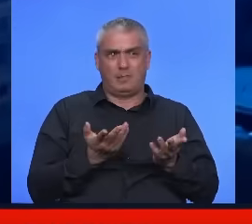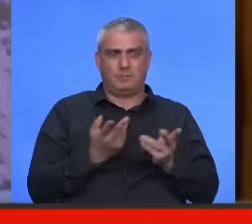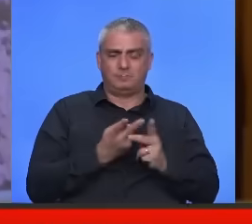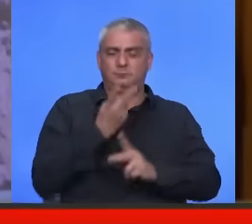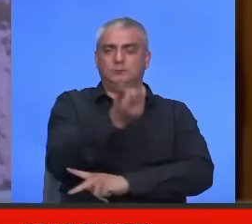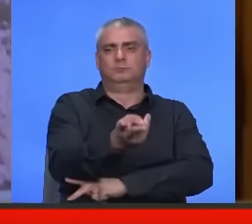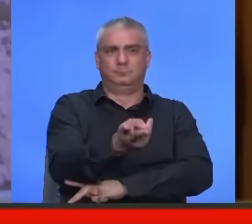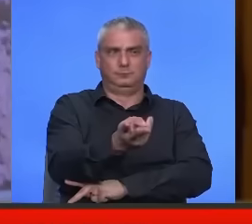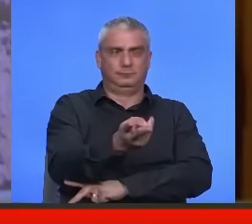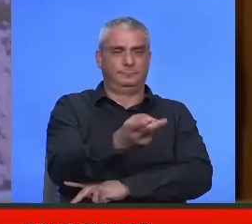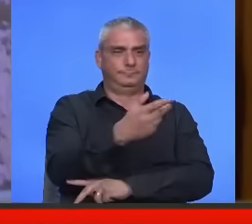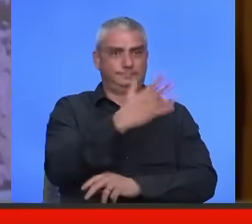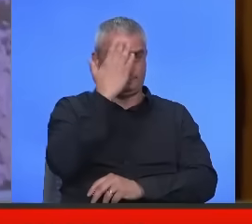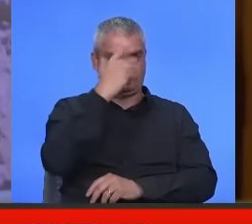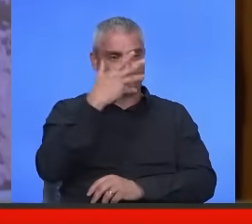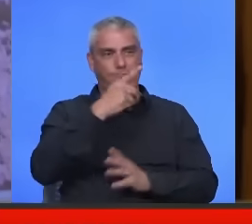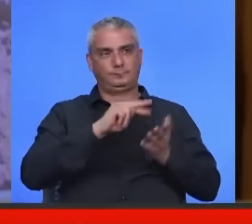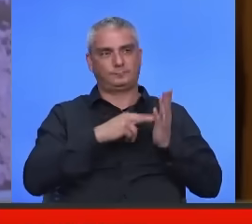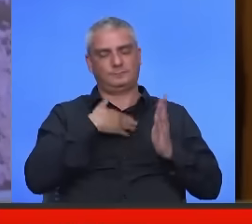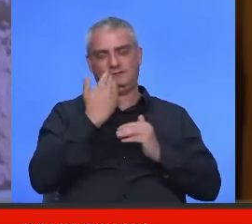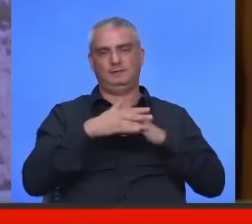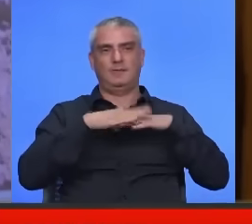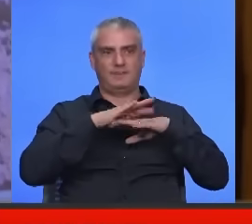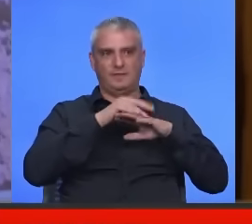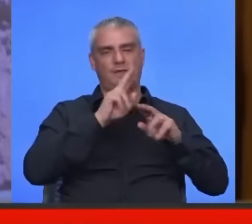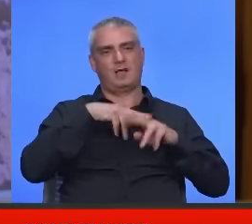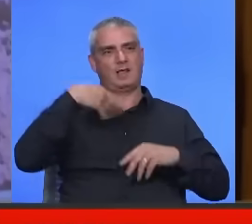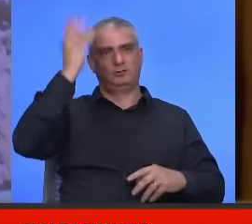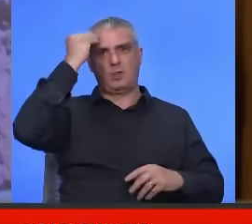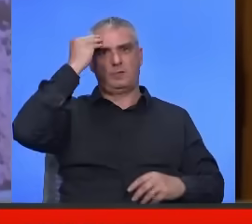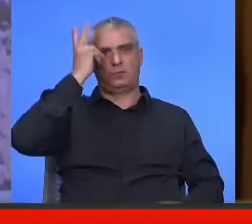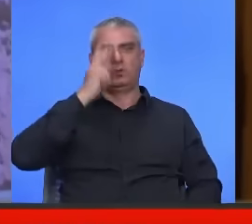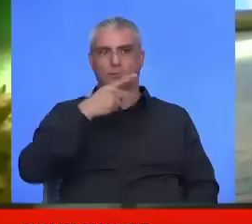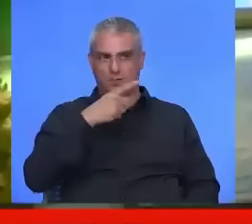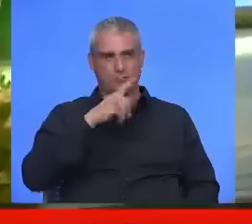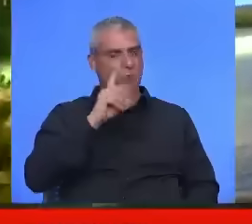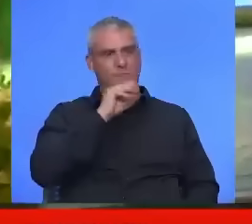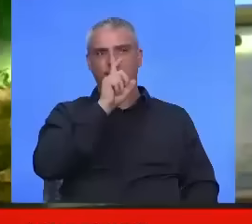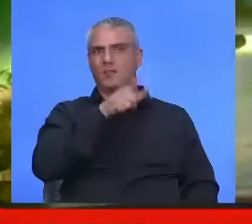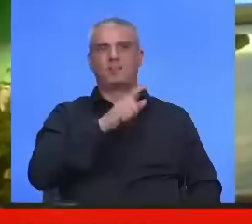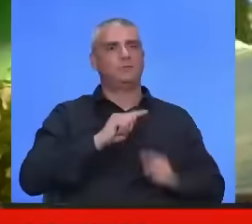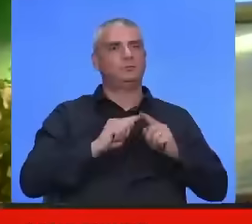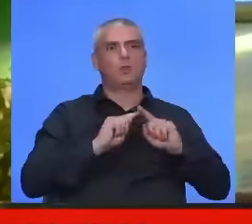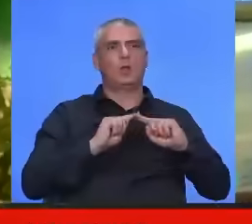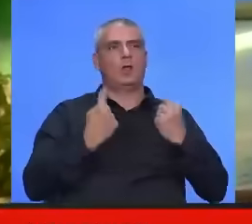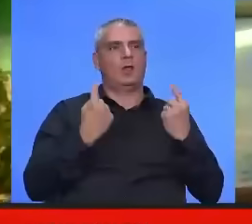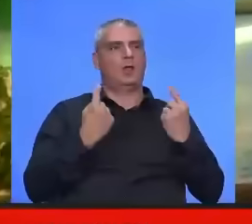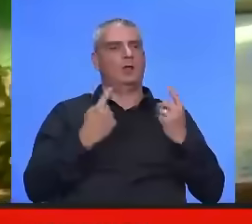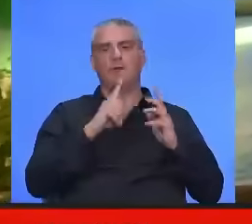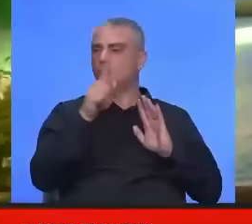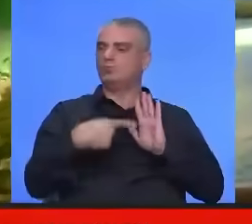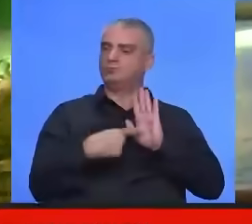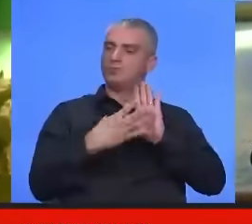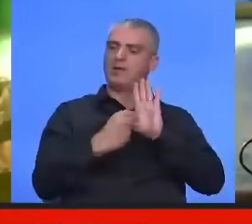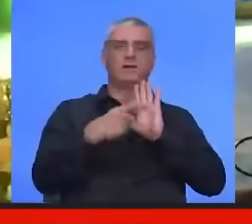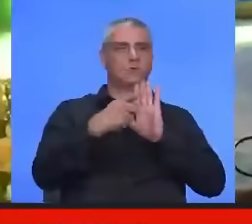זה. בקרב סיפרו שתכנן לסיים את תפקידו ולצאת ללימודים בחול. כולם מדברים על אדם מזן אחר, מודל לחיקוי